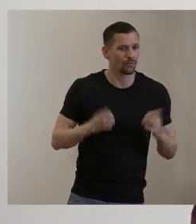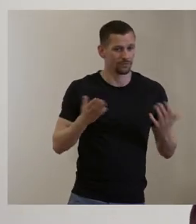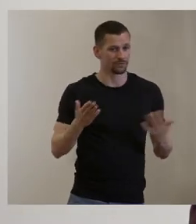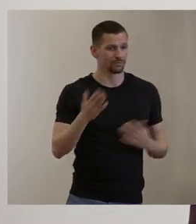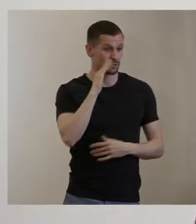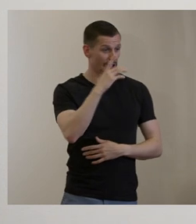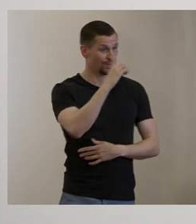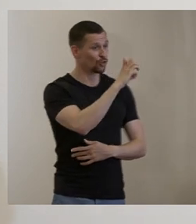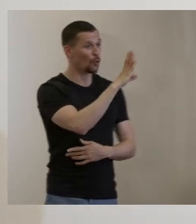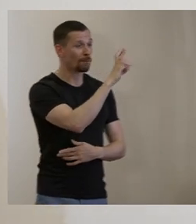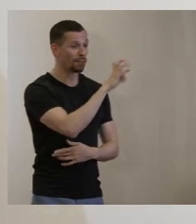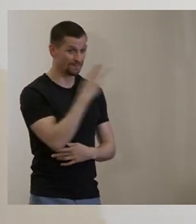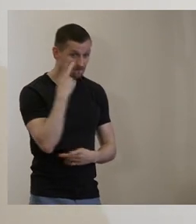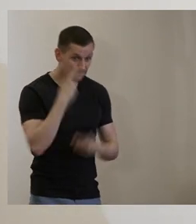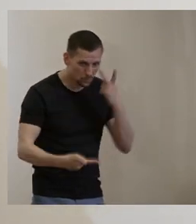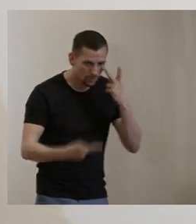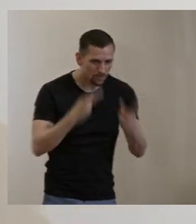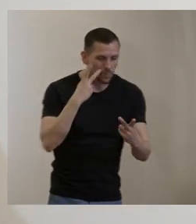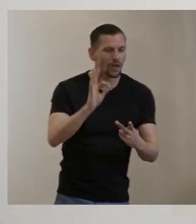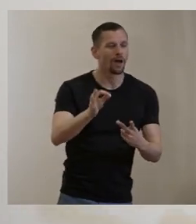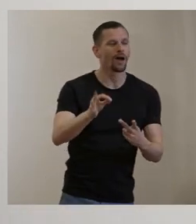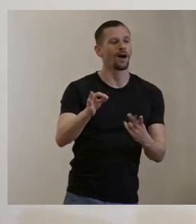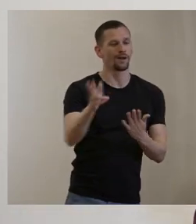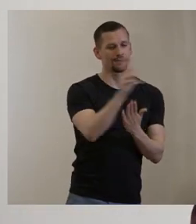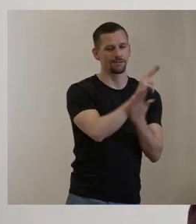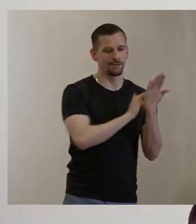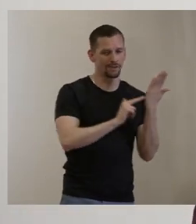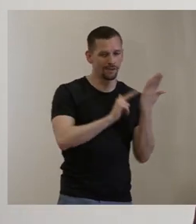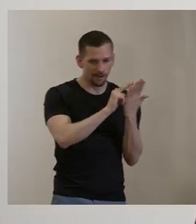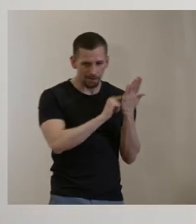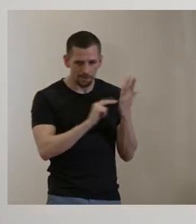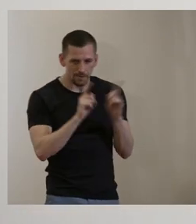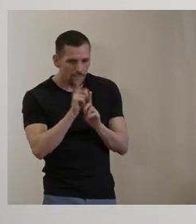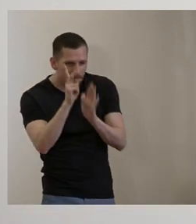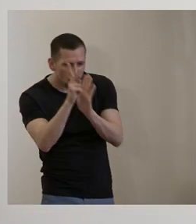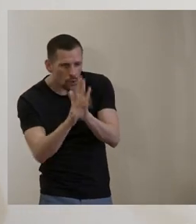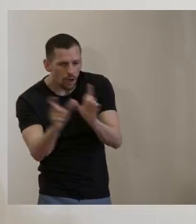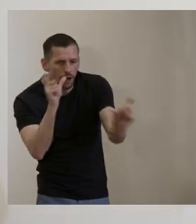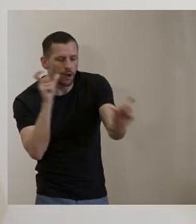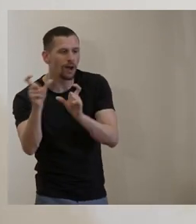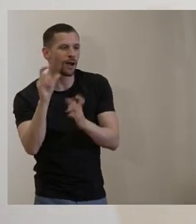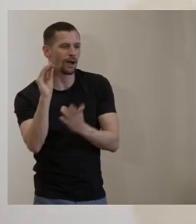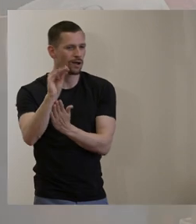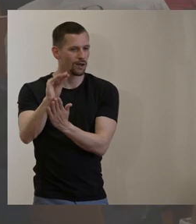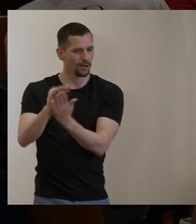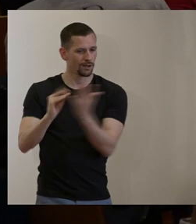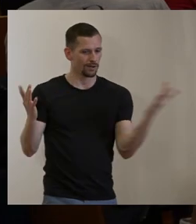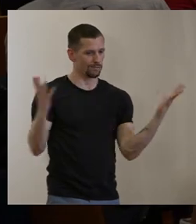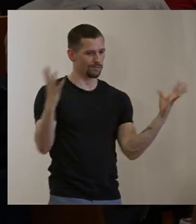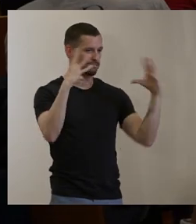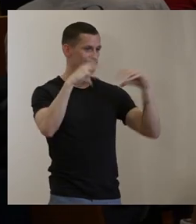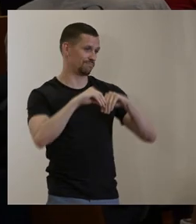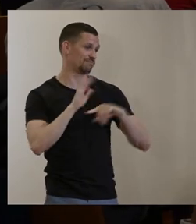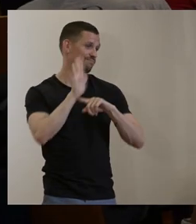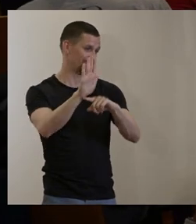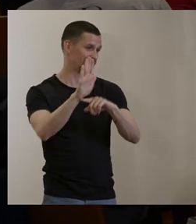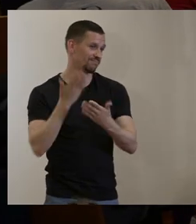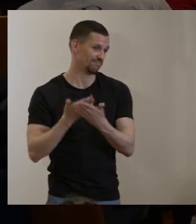a saisi avec son pinceau et avec ses mots, et j'insiste, toute l'ambiguïté du mariage esclave. Je vous remercie.